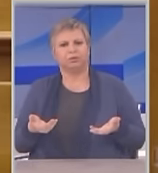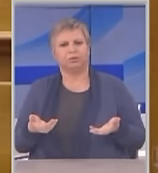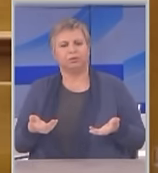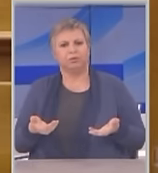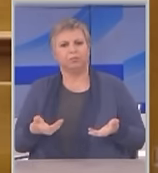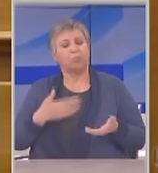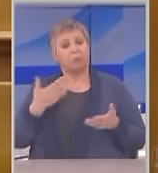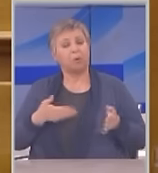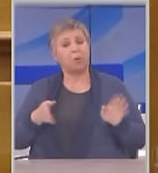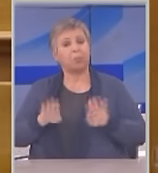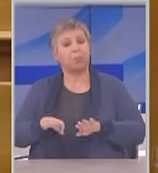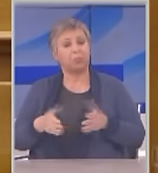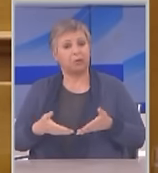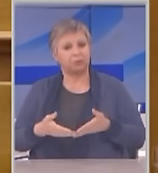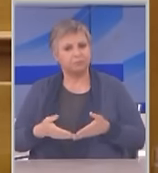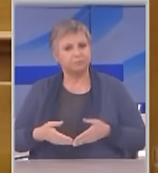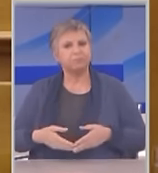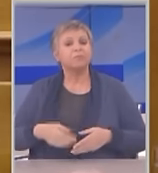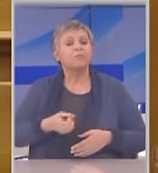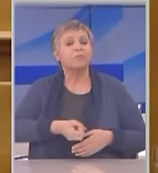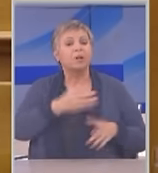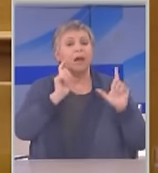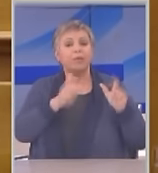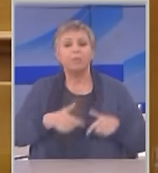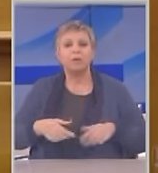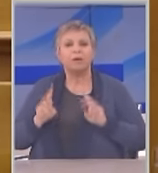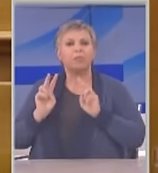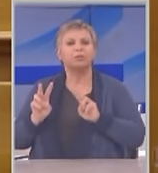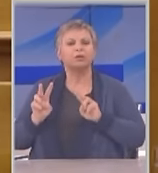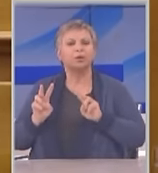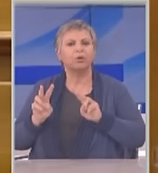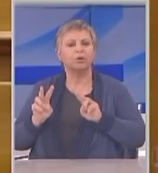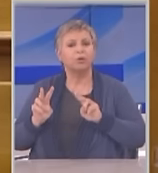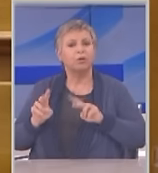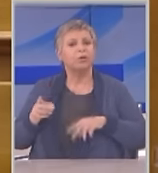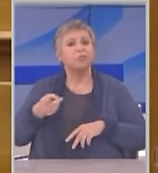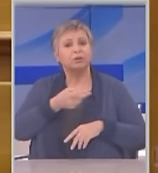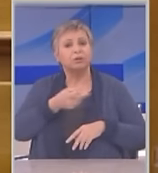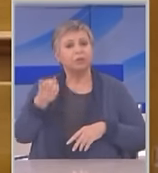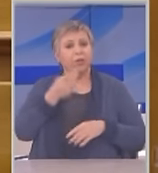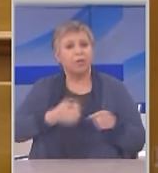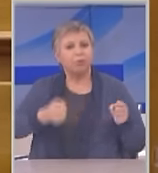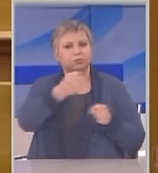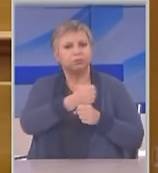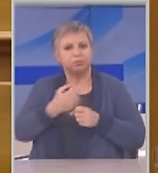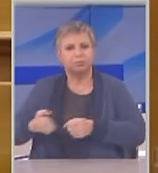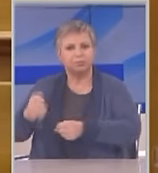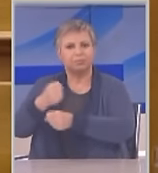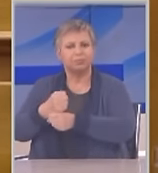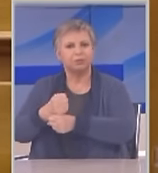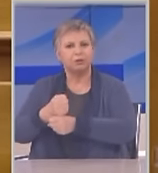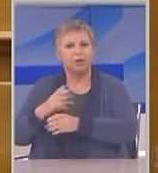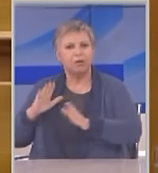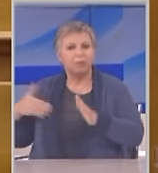Χρωστάτε τα δύο κόμματα, ΠΑΣΟ και Νέα Δημοκρατία, που κυβερνήσατε τη χώρα μέχρι το 2015, πάνω